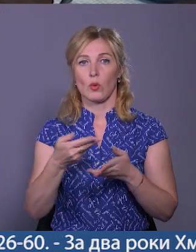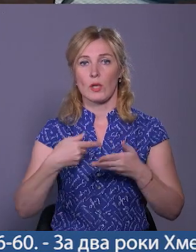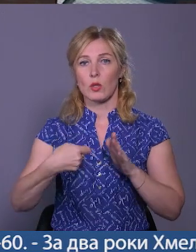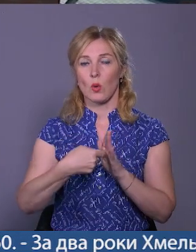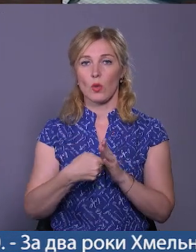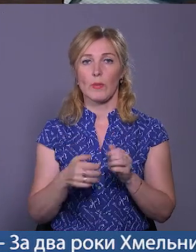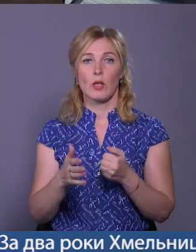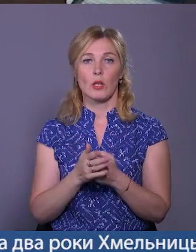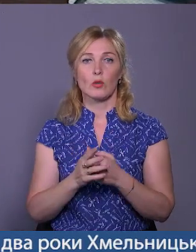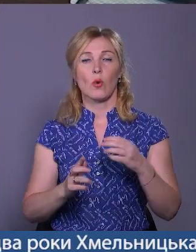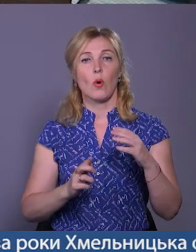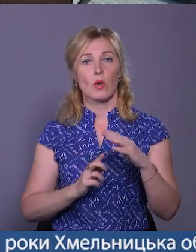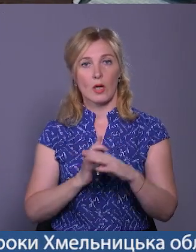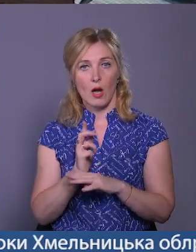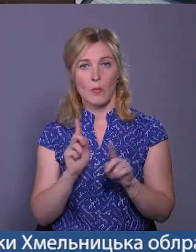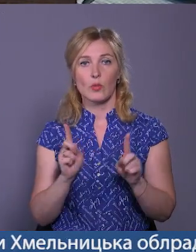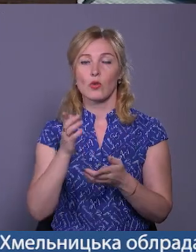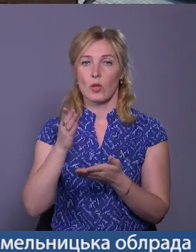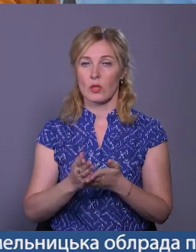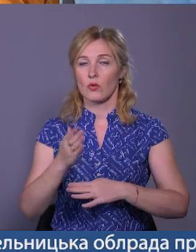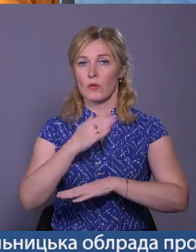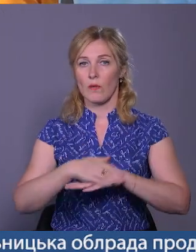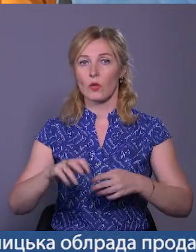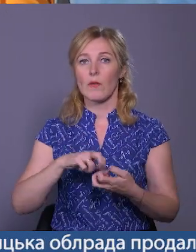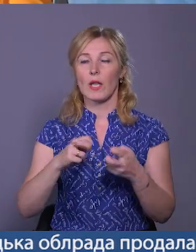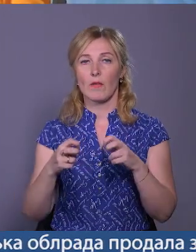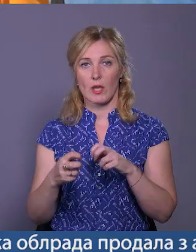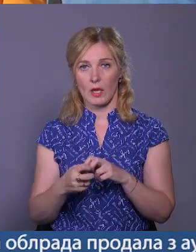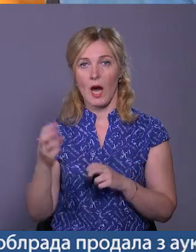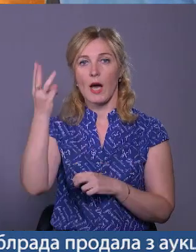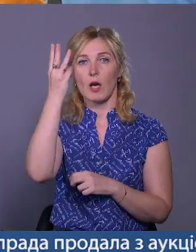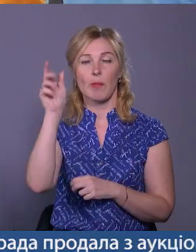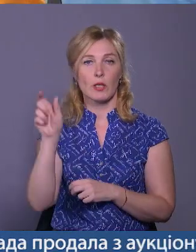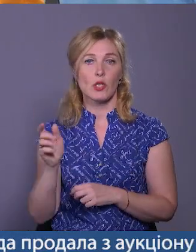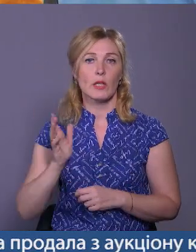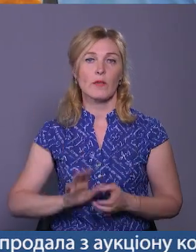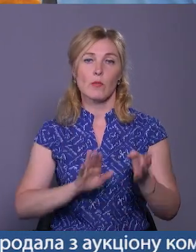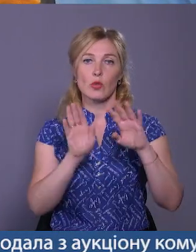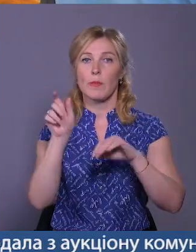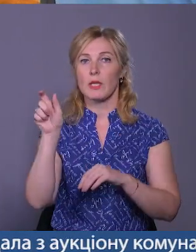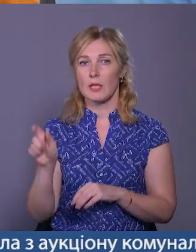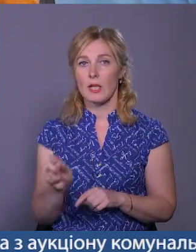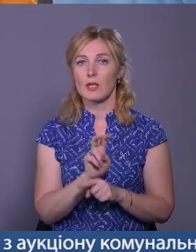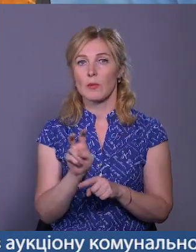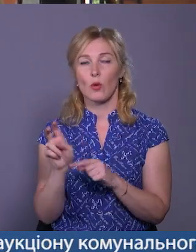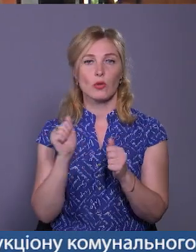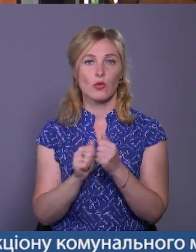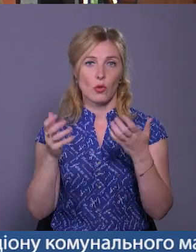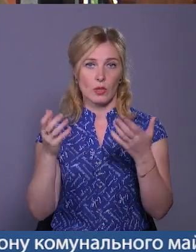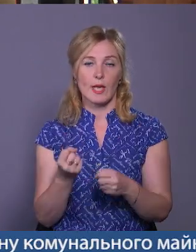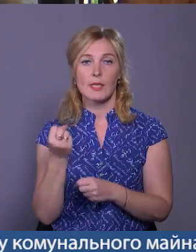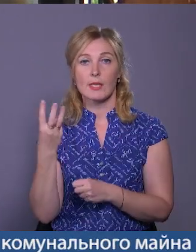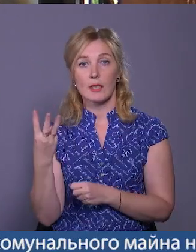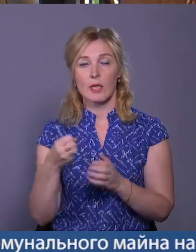до свята георгіївського храму що розташований на вулиці Івана Франка хмельничани та вимушені переселенці приходять щодня з